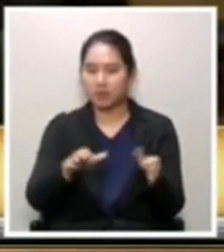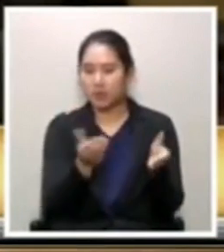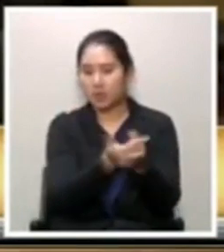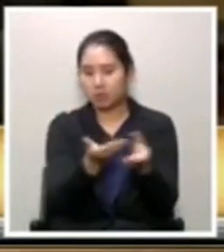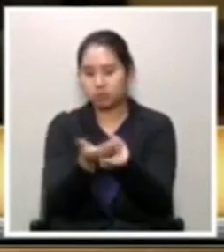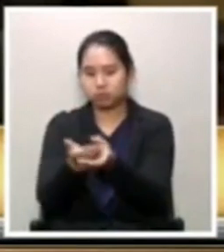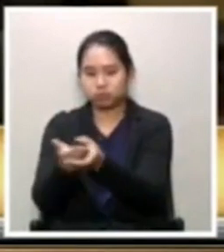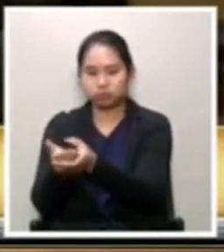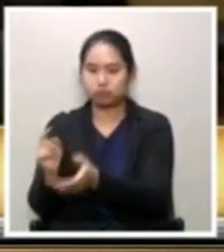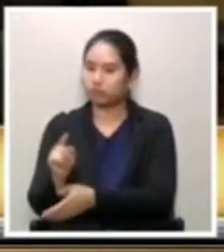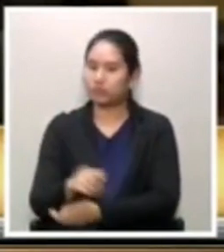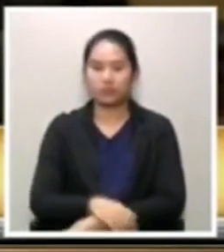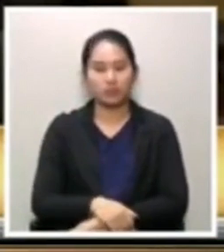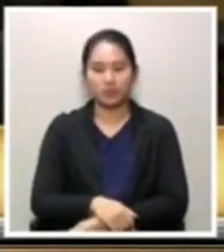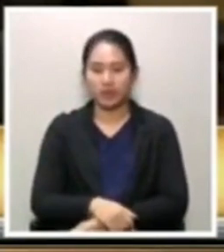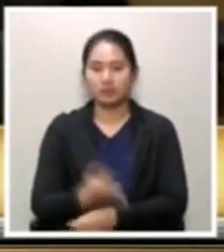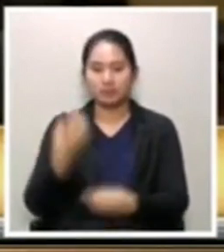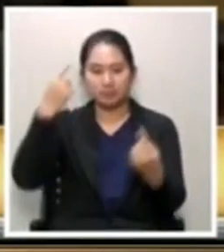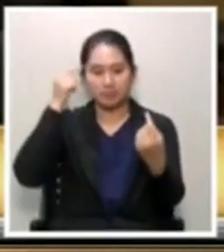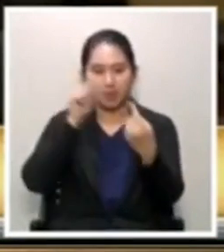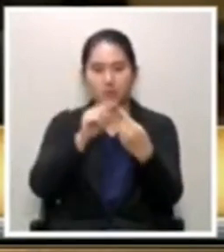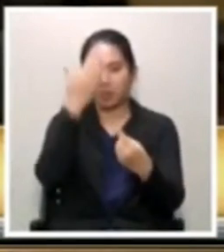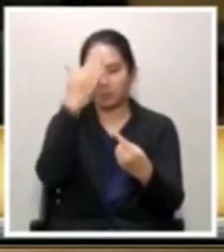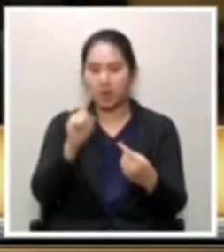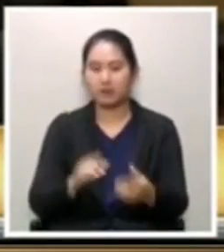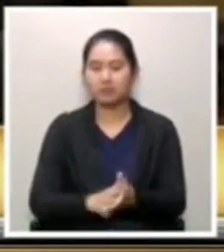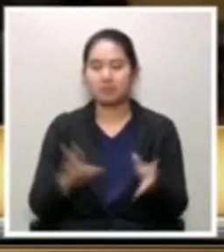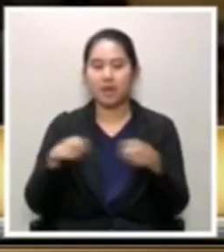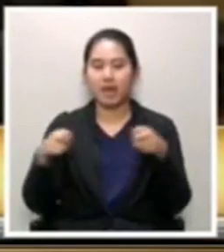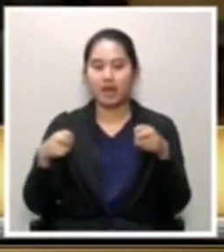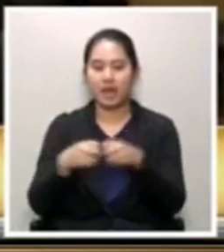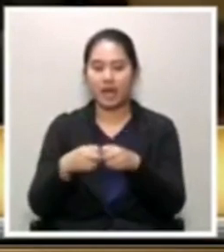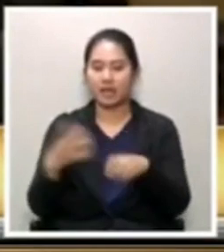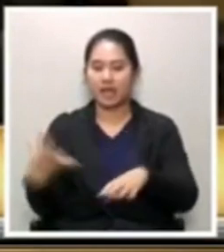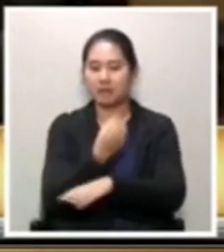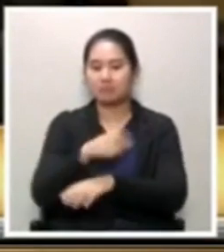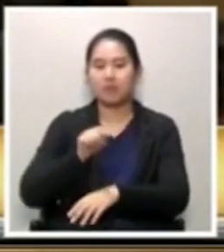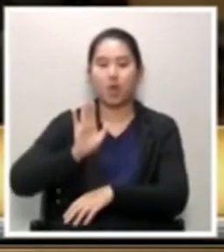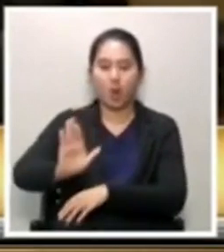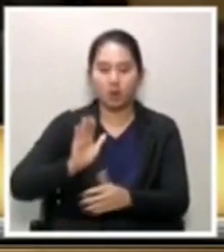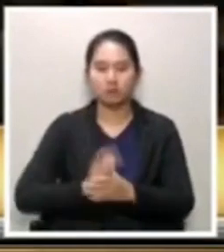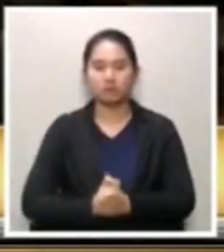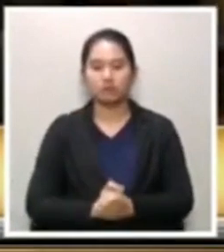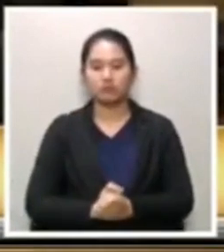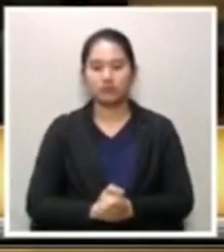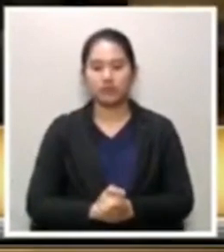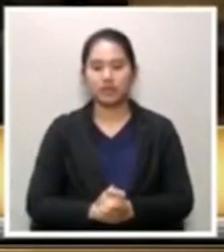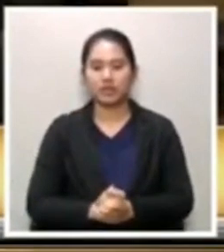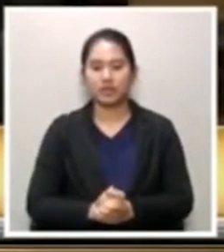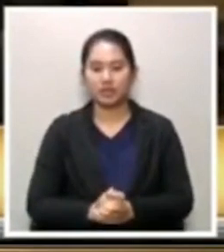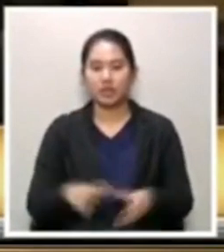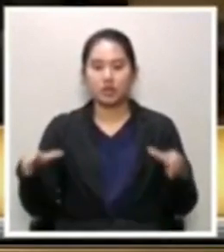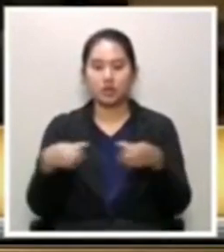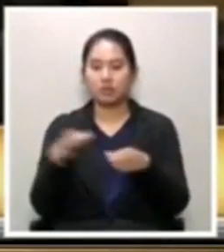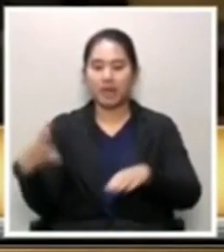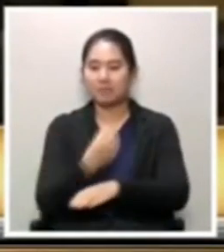เนี่ยปฏิเสธไม่ได้หรอกครับมีเป้าประสงค์เพื่อการกำจัดศัตรูทางการเมืองของคณะรัฐประหารต้องการทำให้พรรคการเมืองที่เขาชนะเลือกตั้งอยู่